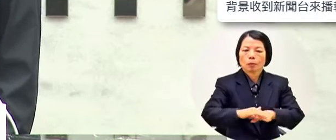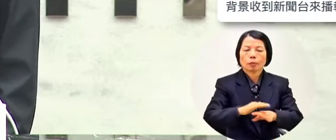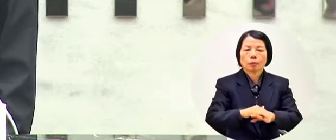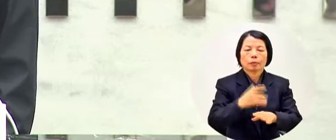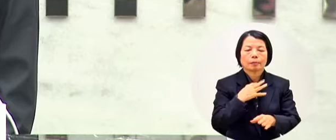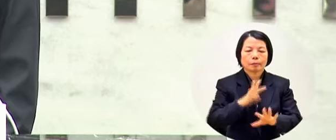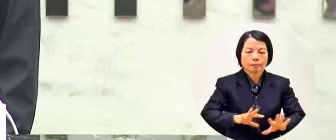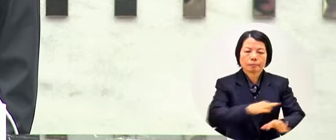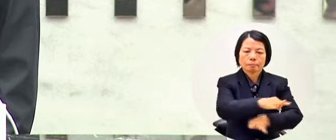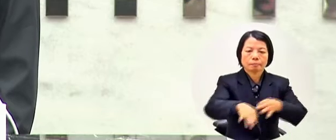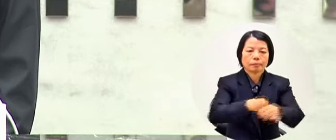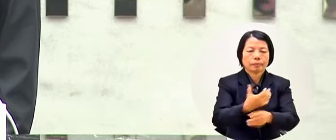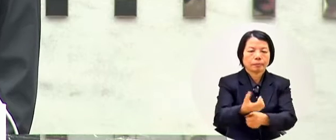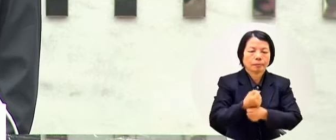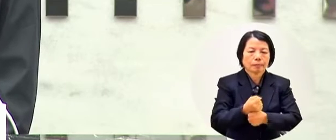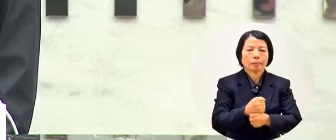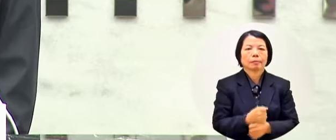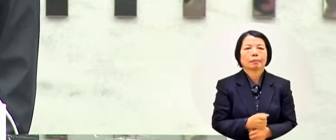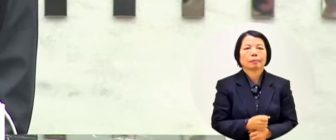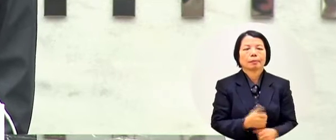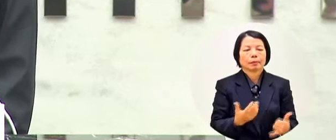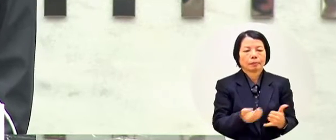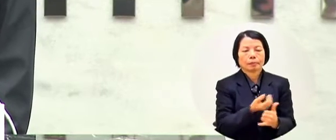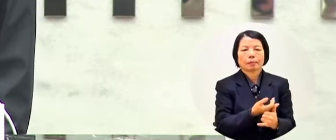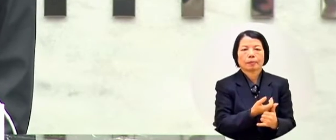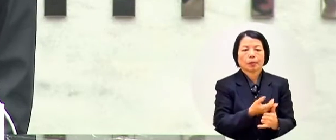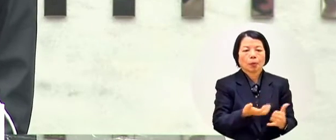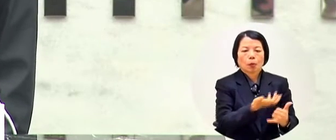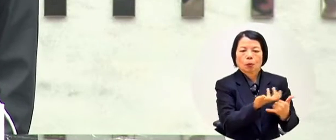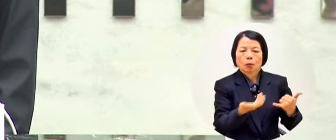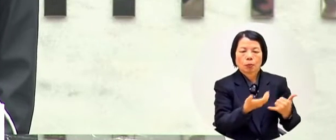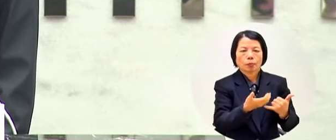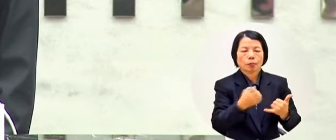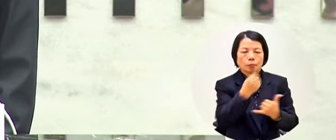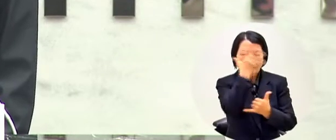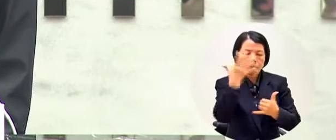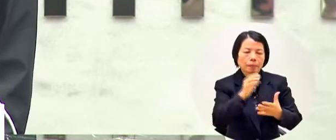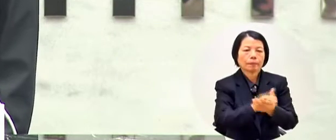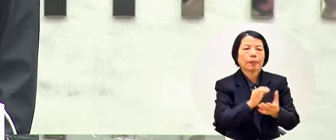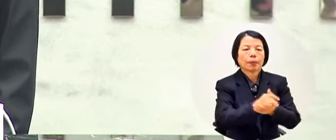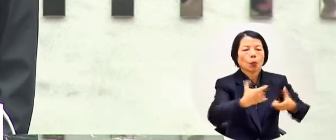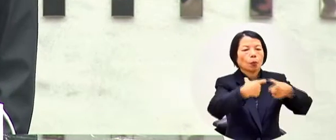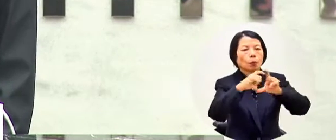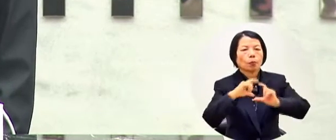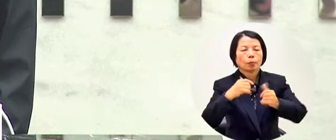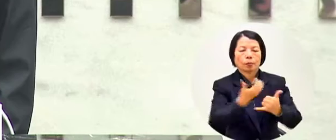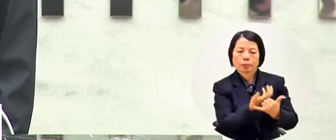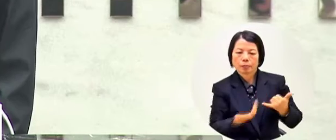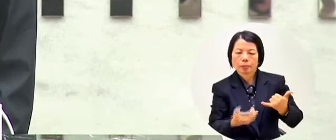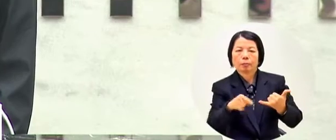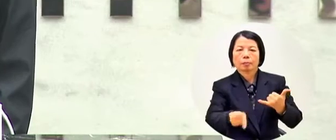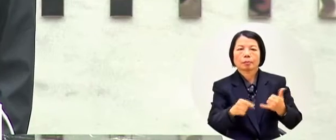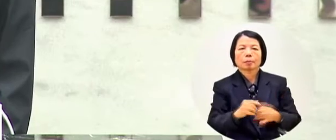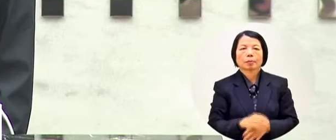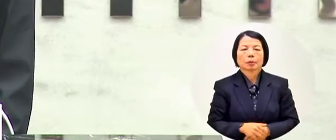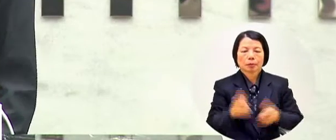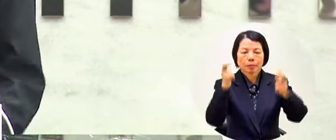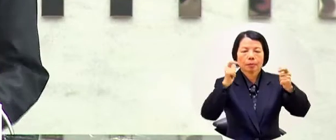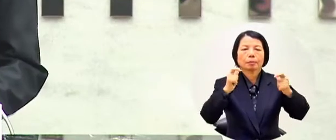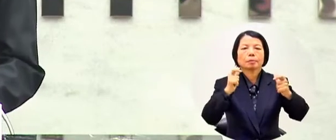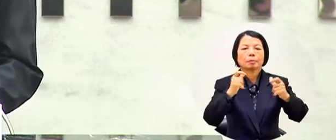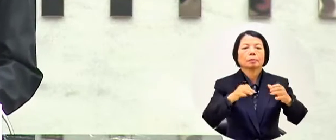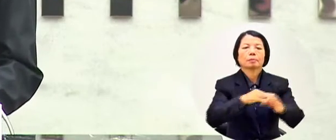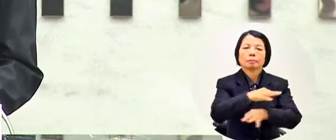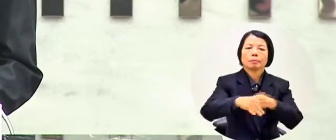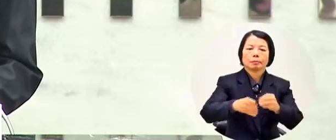水，让北漂外漂的市民朋友回流，高雄市的经济会逐步回温。